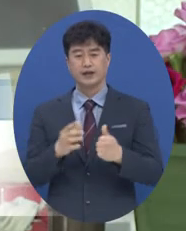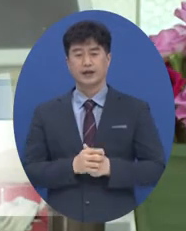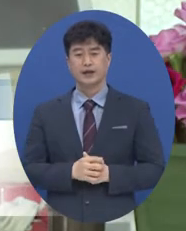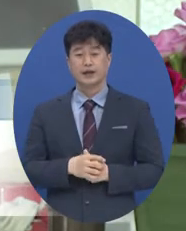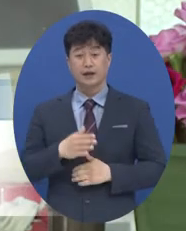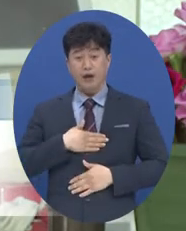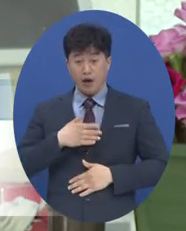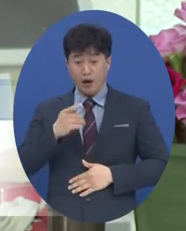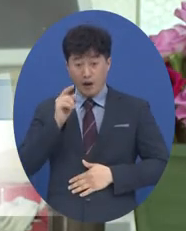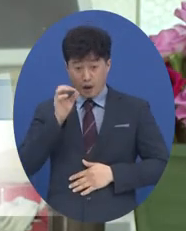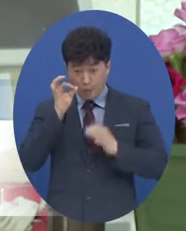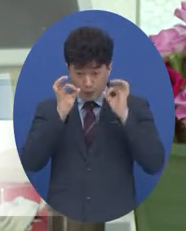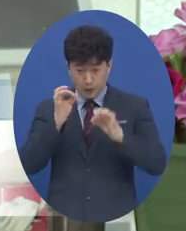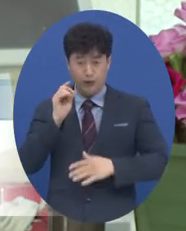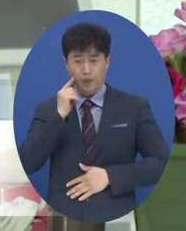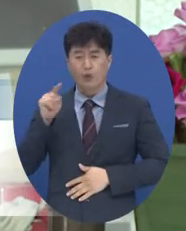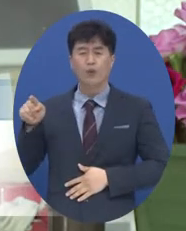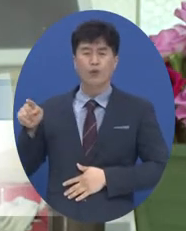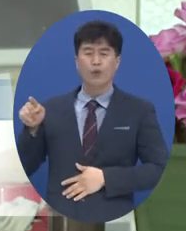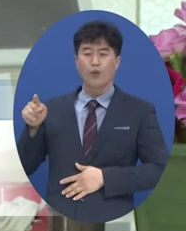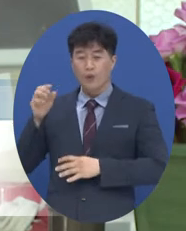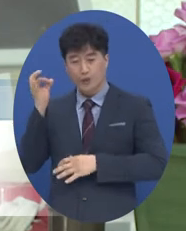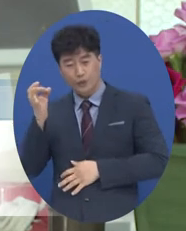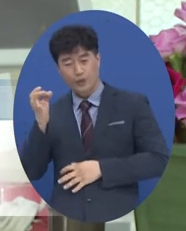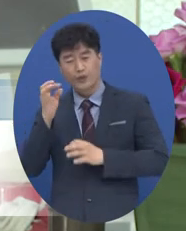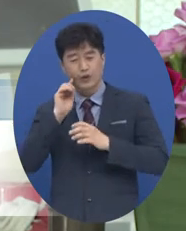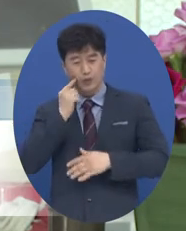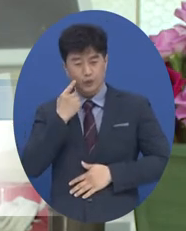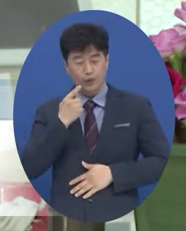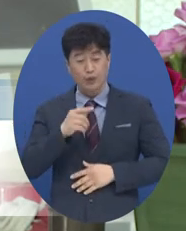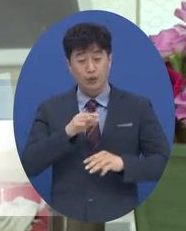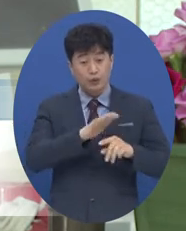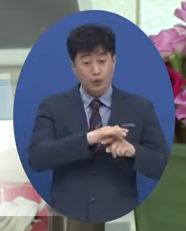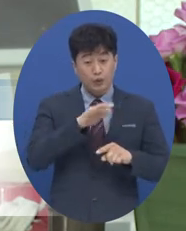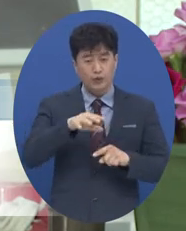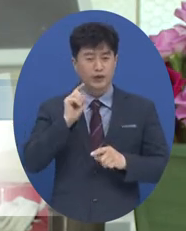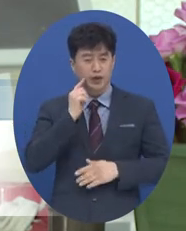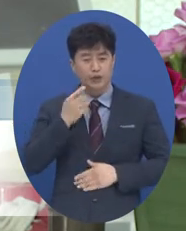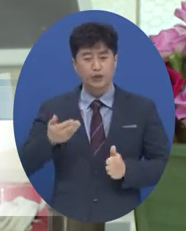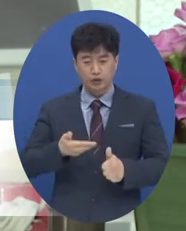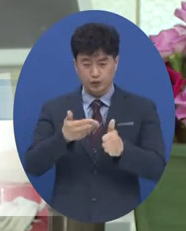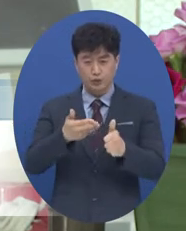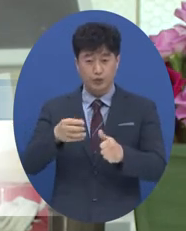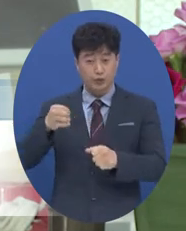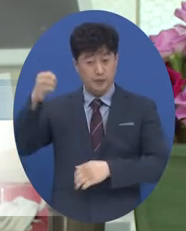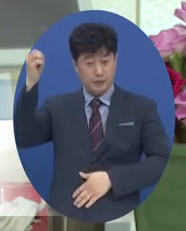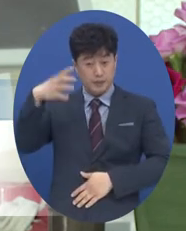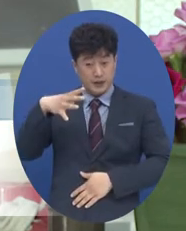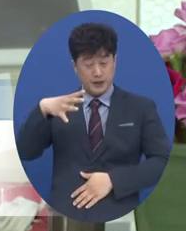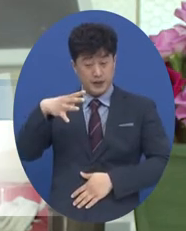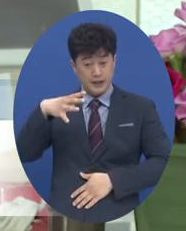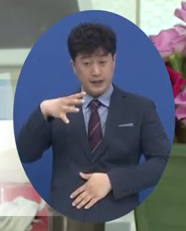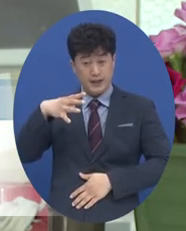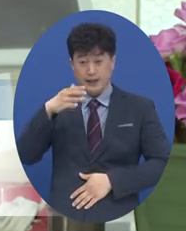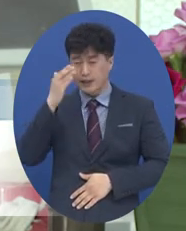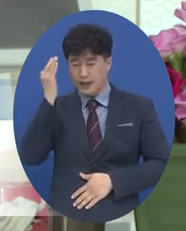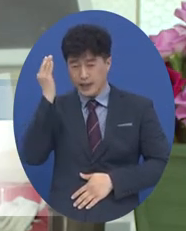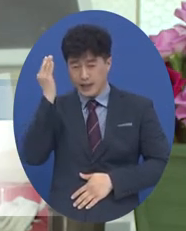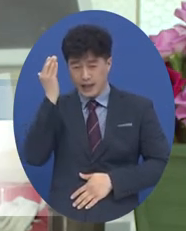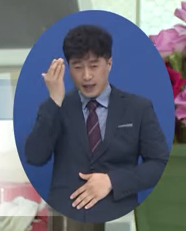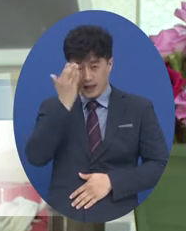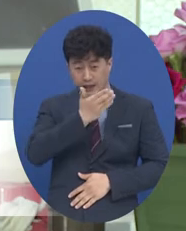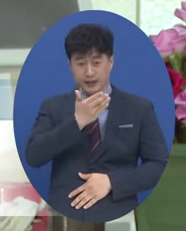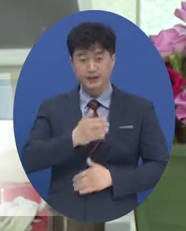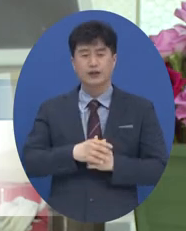어 내가 이 보면 그 사람의 예쁘고 농가에서도 또 예쁘게 키우기도 하고 음 결국 b 치마에